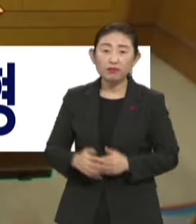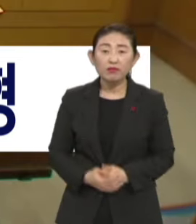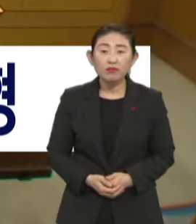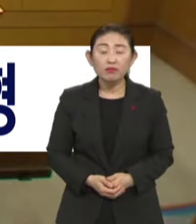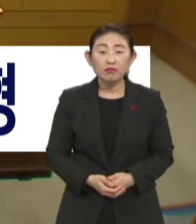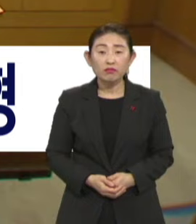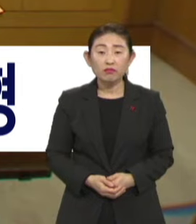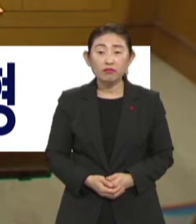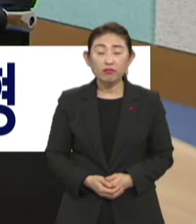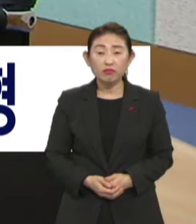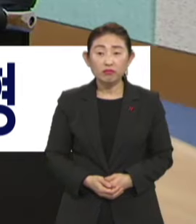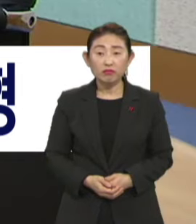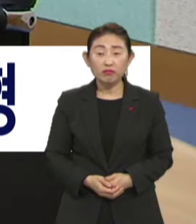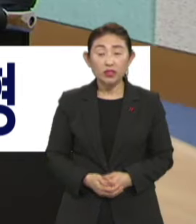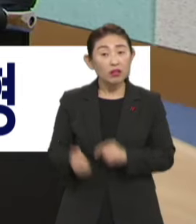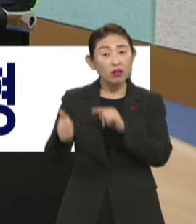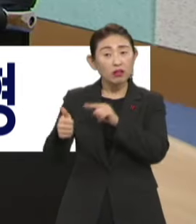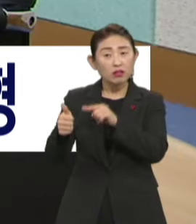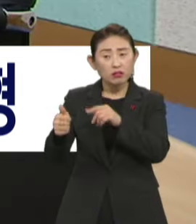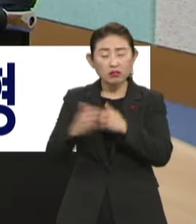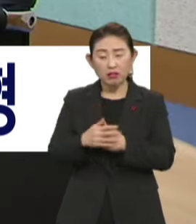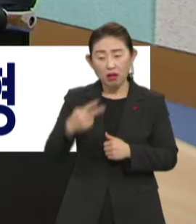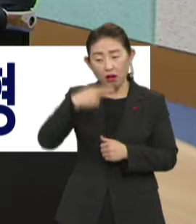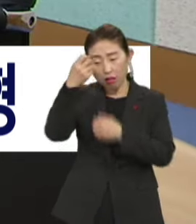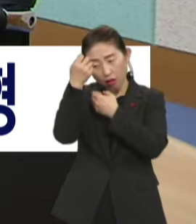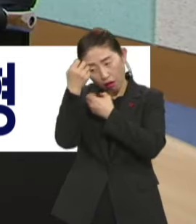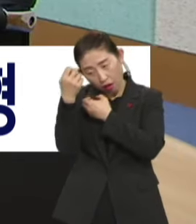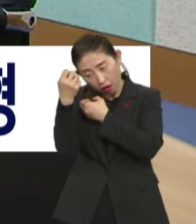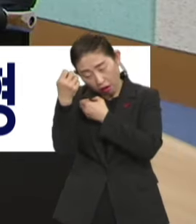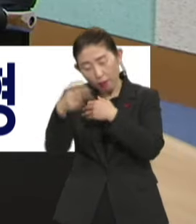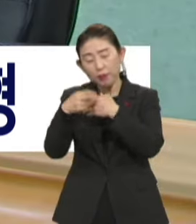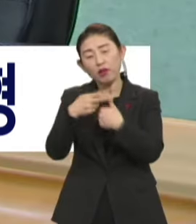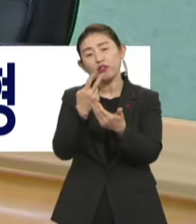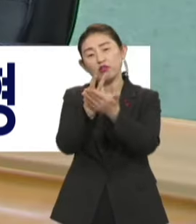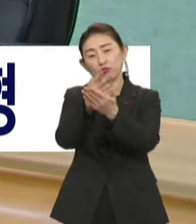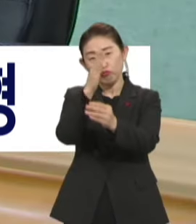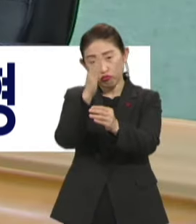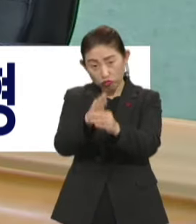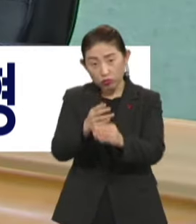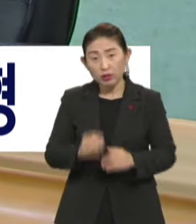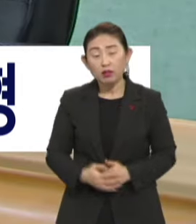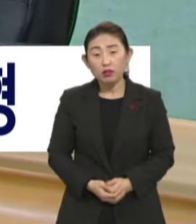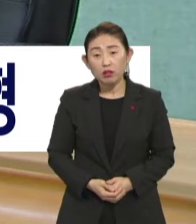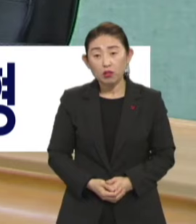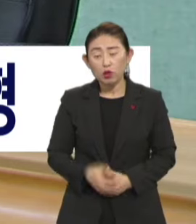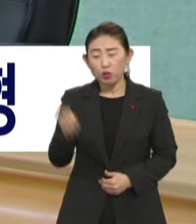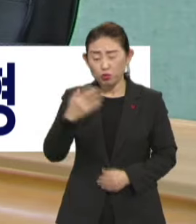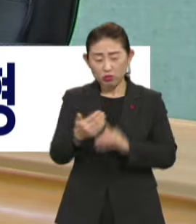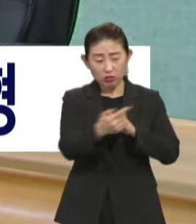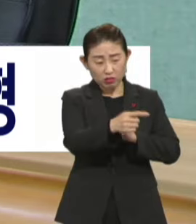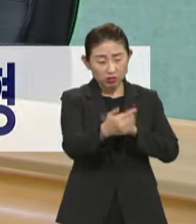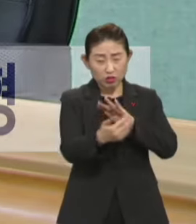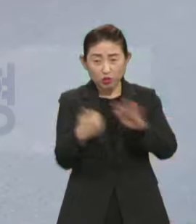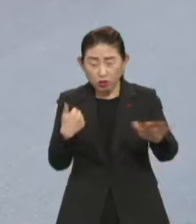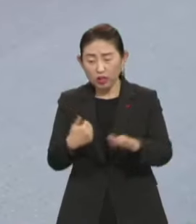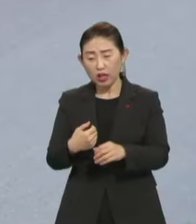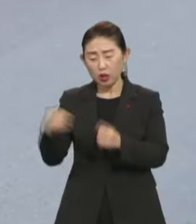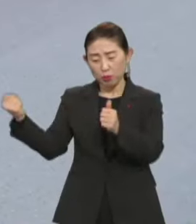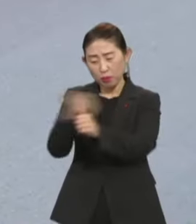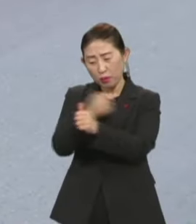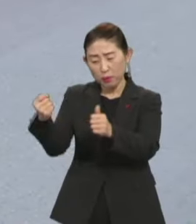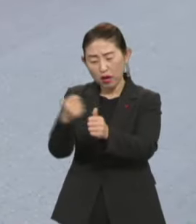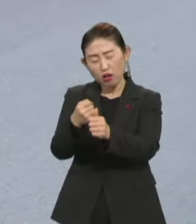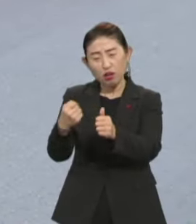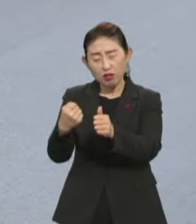선고했습니다 재판부는가 알코 의존 증후군으로 병원에 입원해 있었으며 폭력 전력이 있는 점 등을